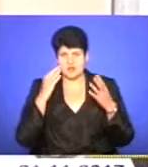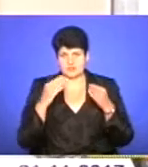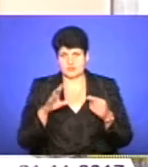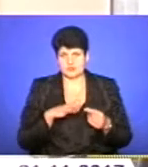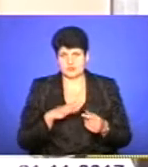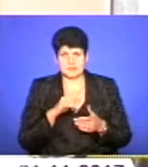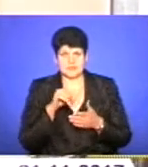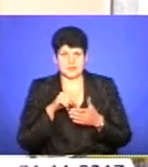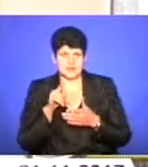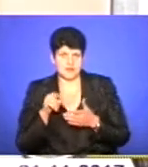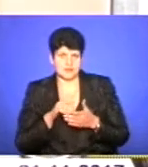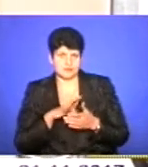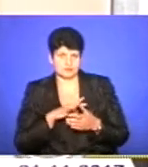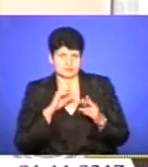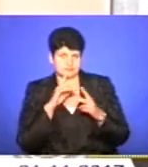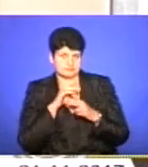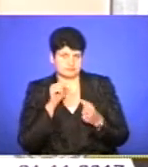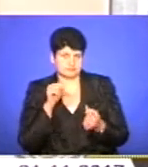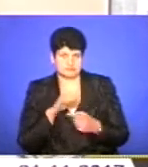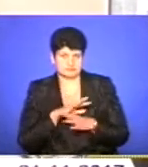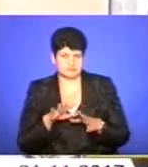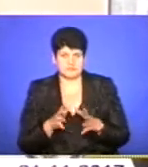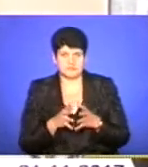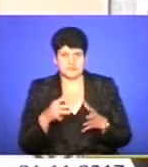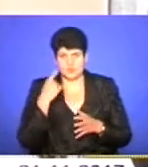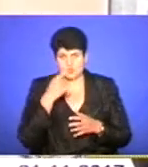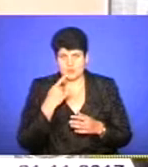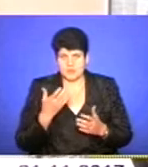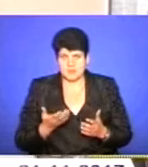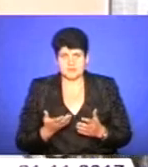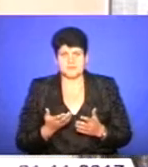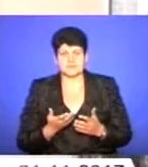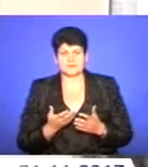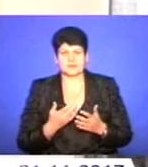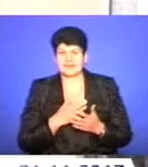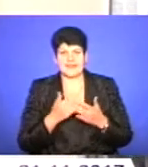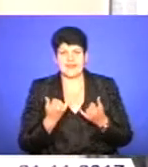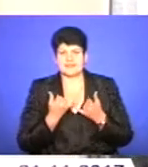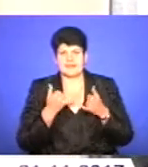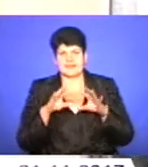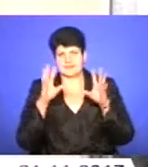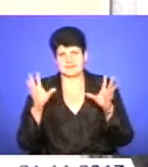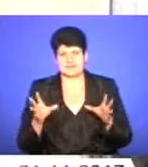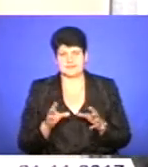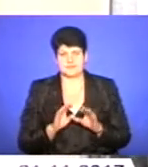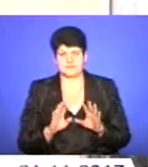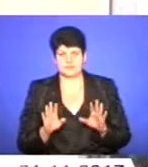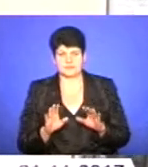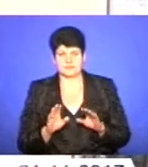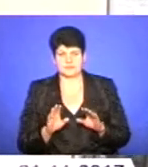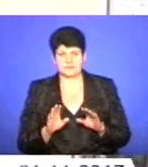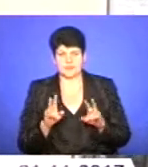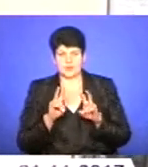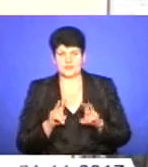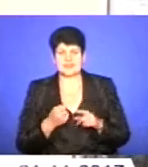якісь питання були не зовсім коректні, там більш особисті. Вони були не для загального, скажімо так, розгляду.